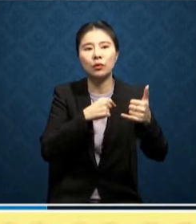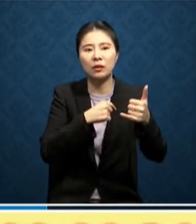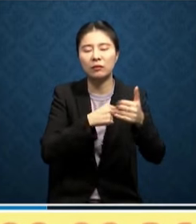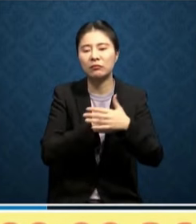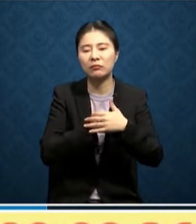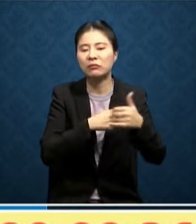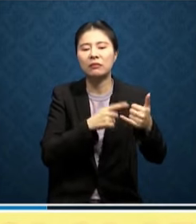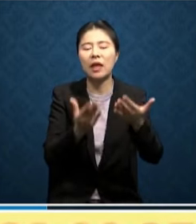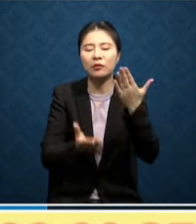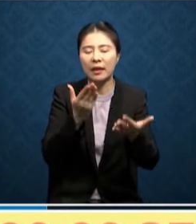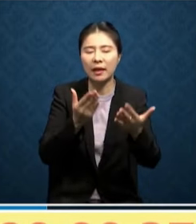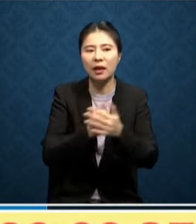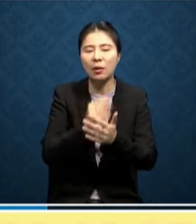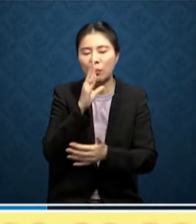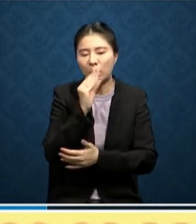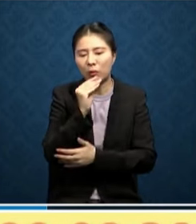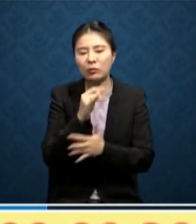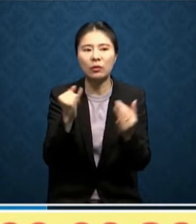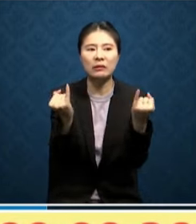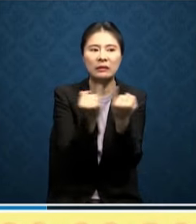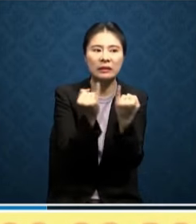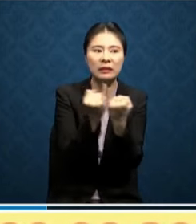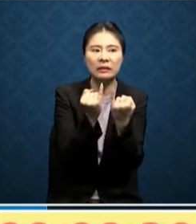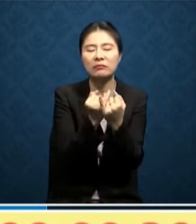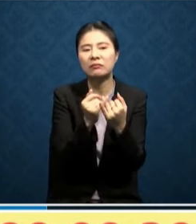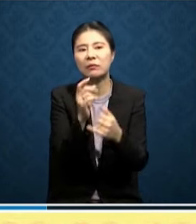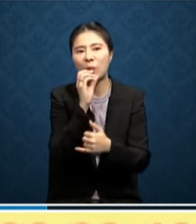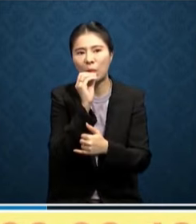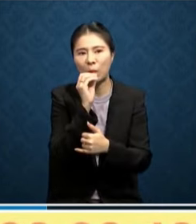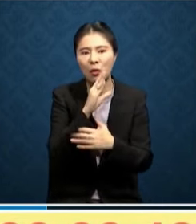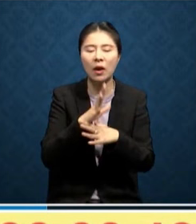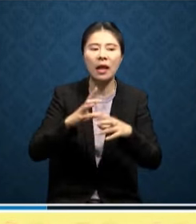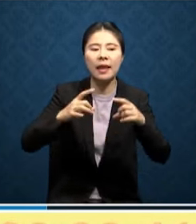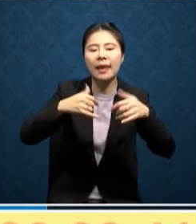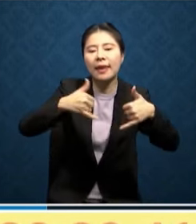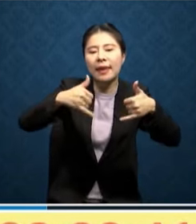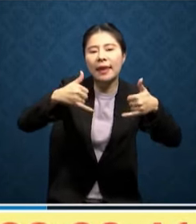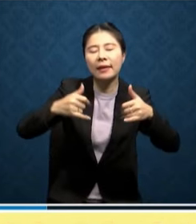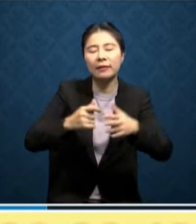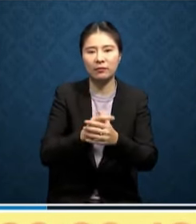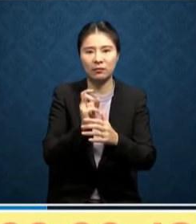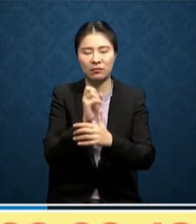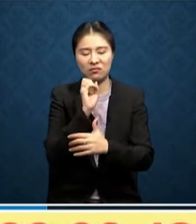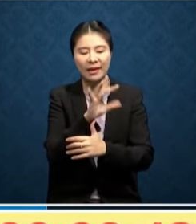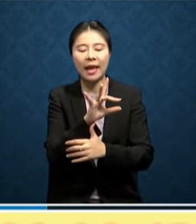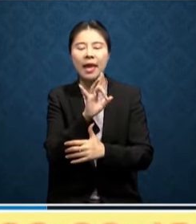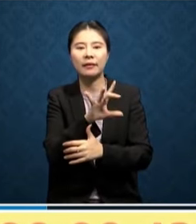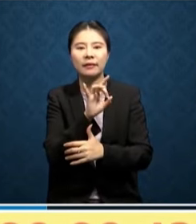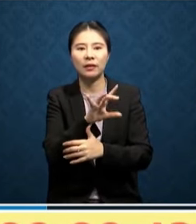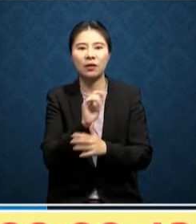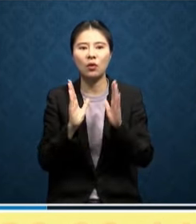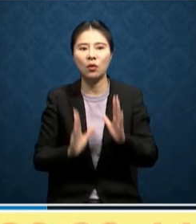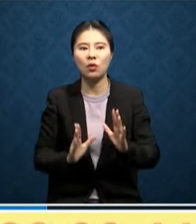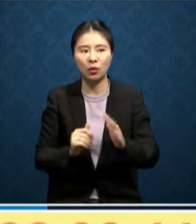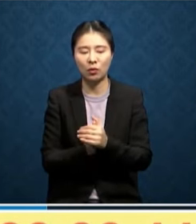นะฮะแล้วก็ไปข้ออ้างเรื่องของความสนิทสนมข้ออ้างเรื่องของการหยอกล้อกันเนี่ยฮะผมก็เกรงว่าเอ่อสื่อมวลชนก็อยากจะ